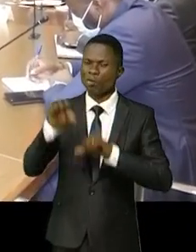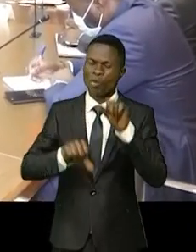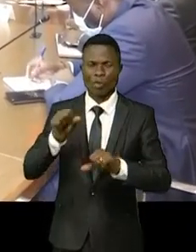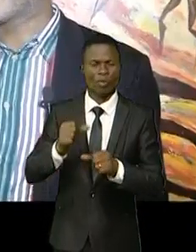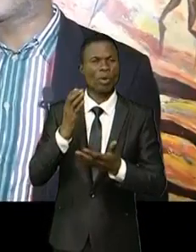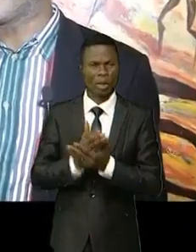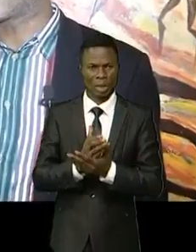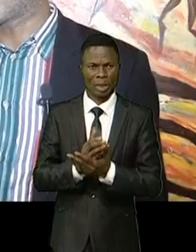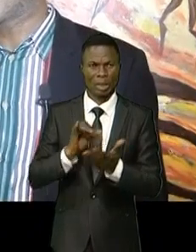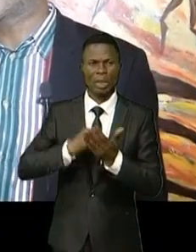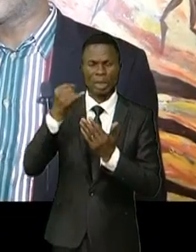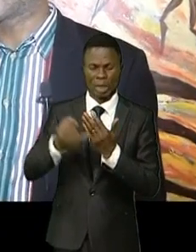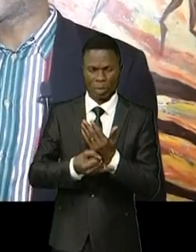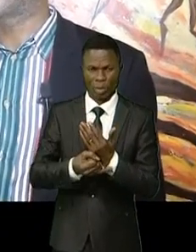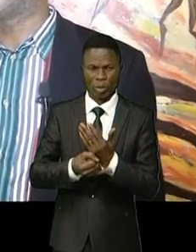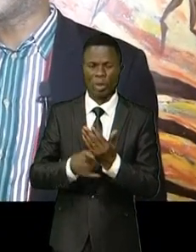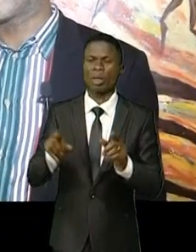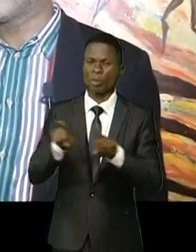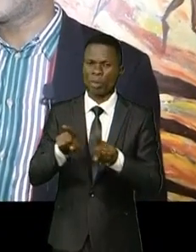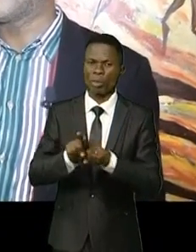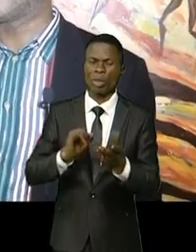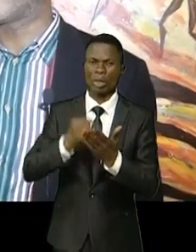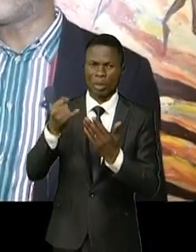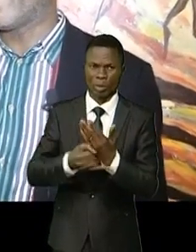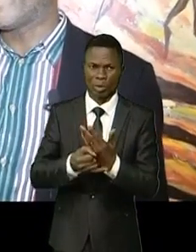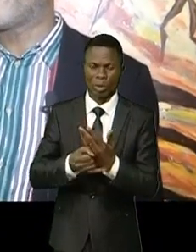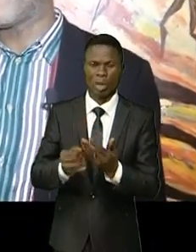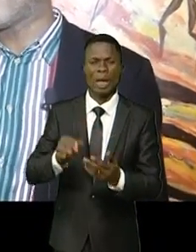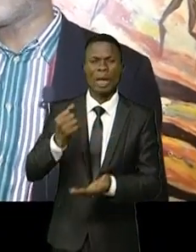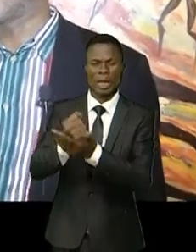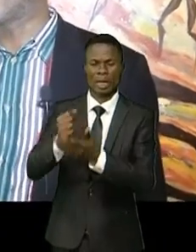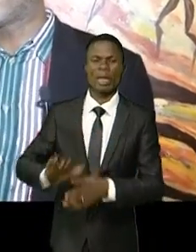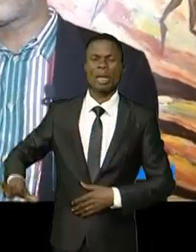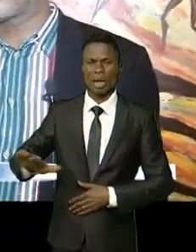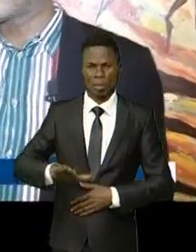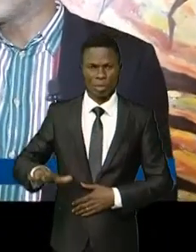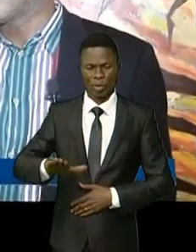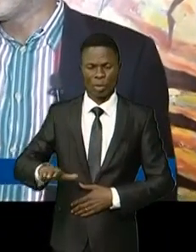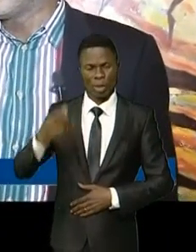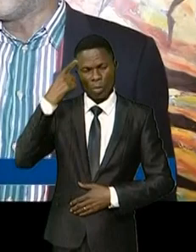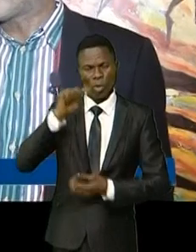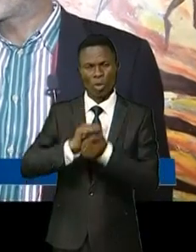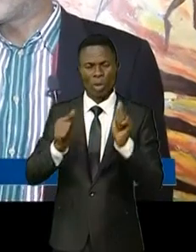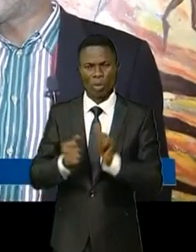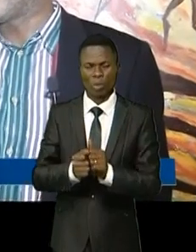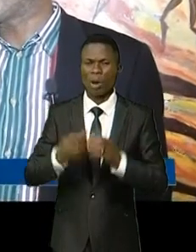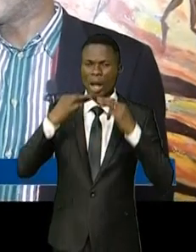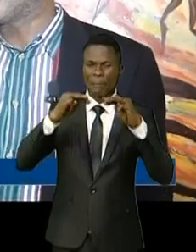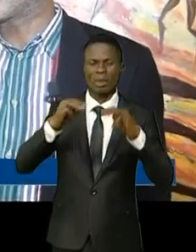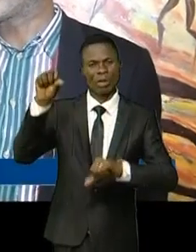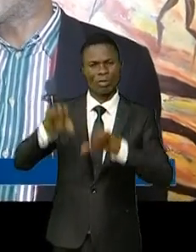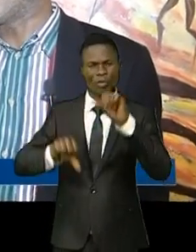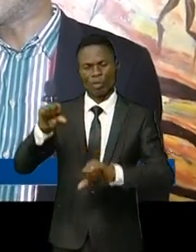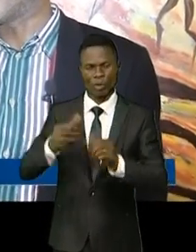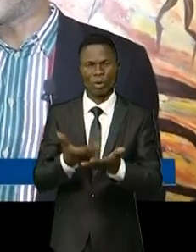le projet déjà en soi, c'est un projet qui va réellement bénéficier au pays par rapport à toutes les pertes que le pays fait